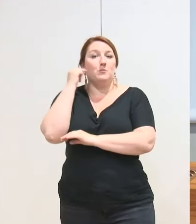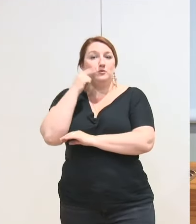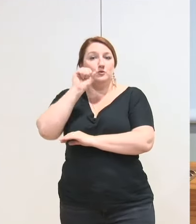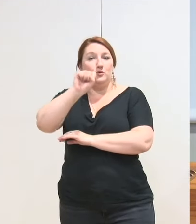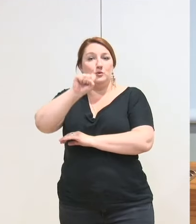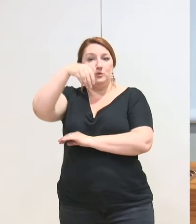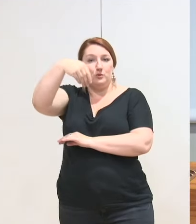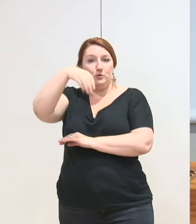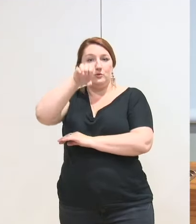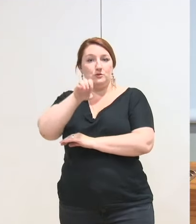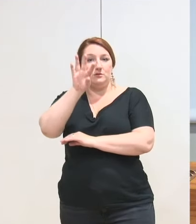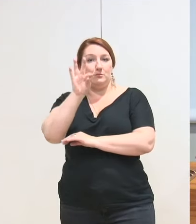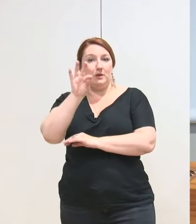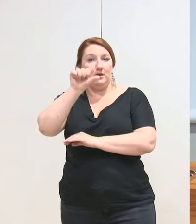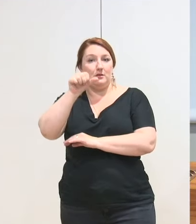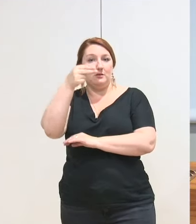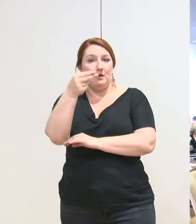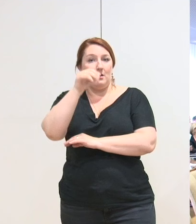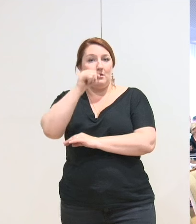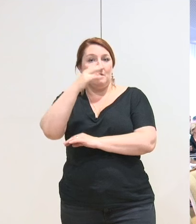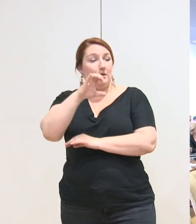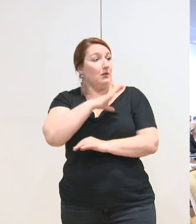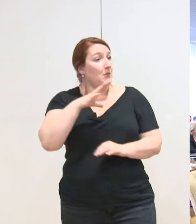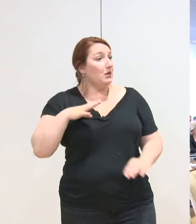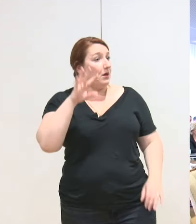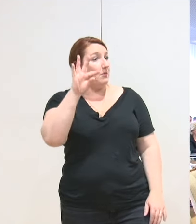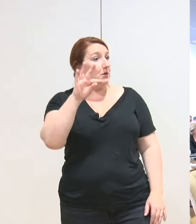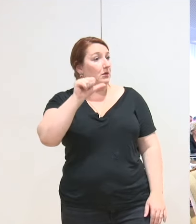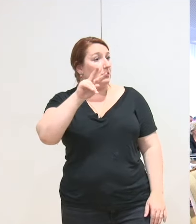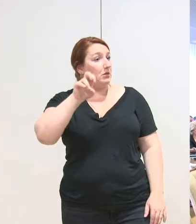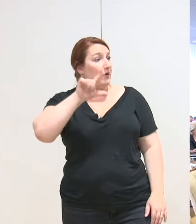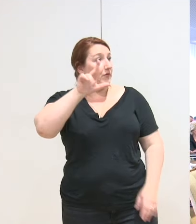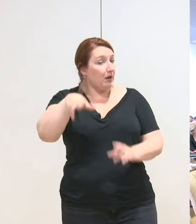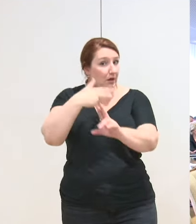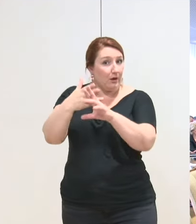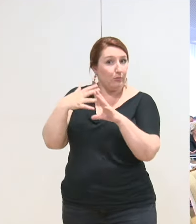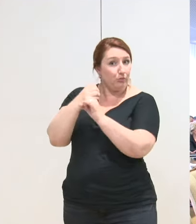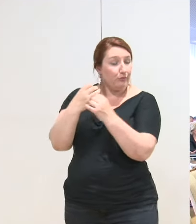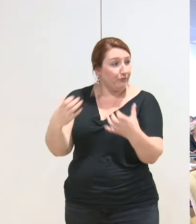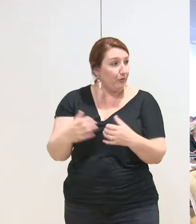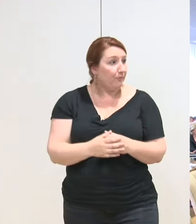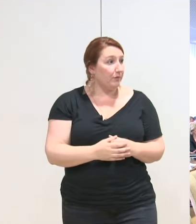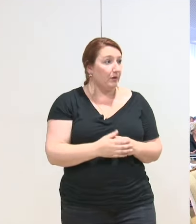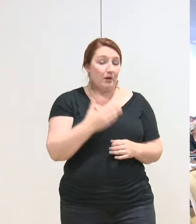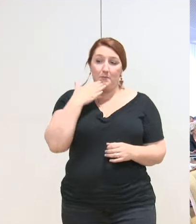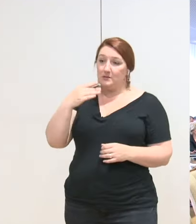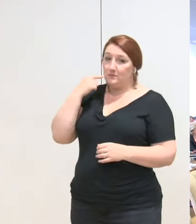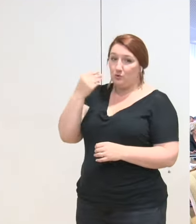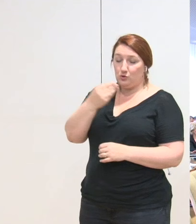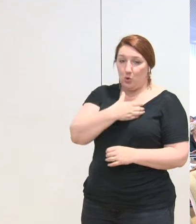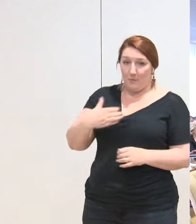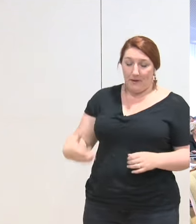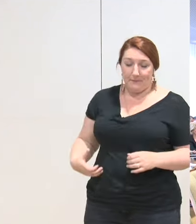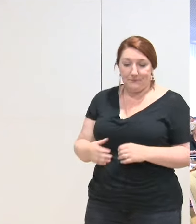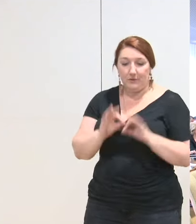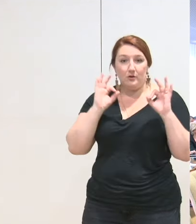Tavel vous voulez dire un mot merci Monsieur le Maire juste